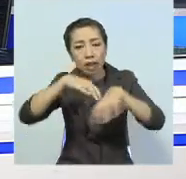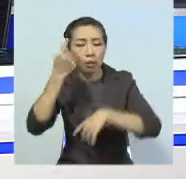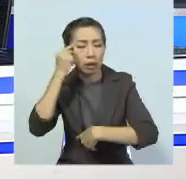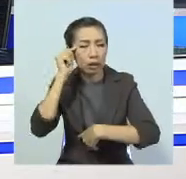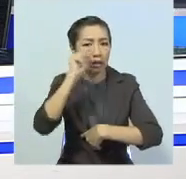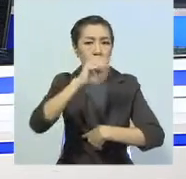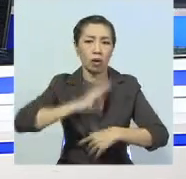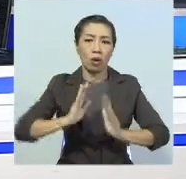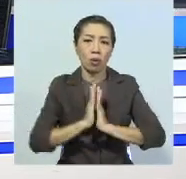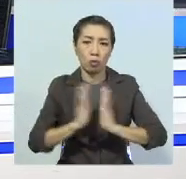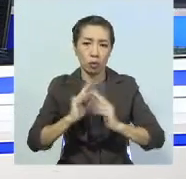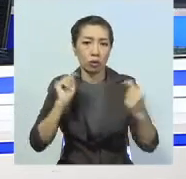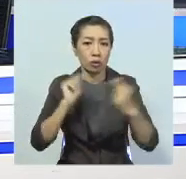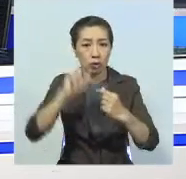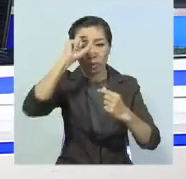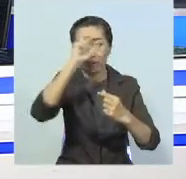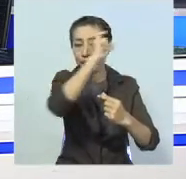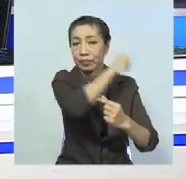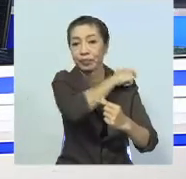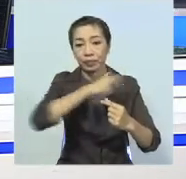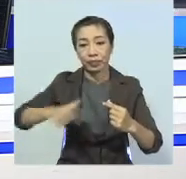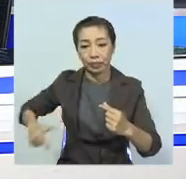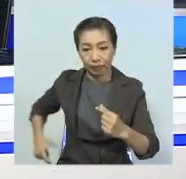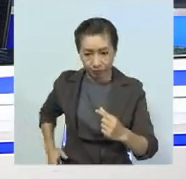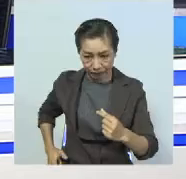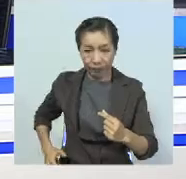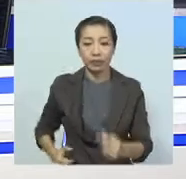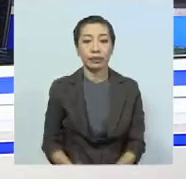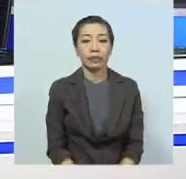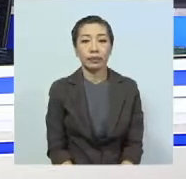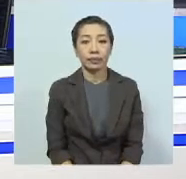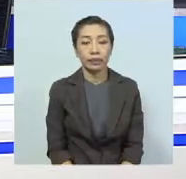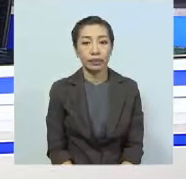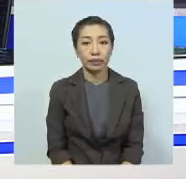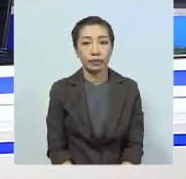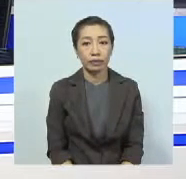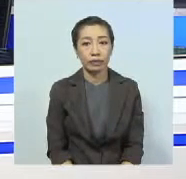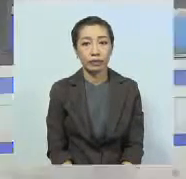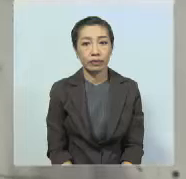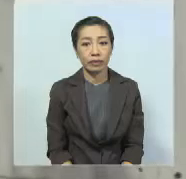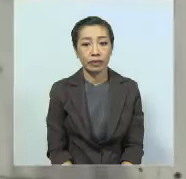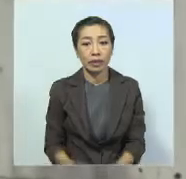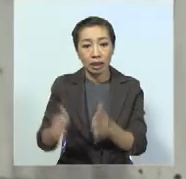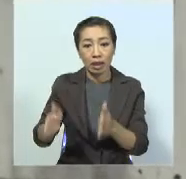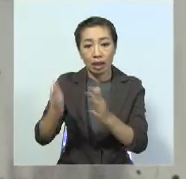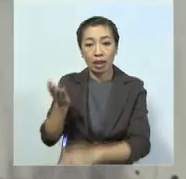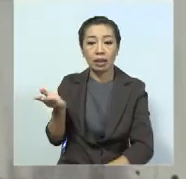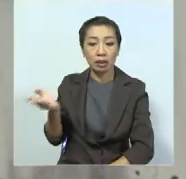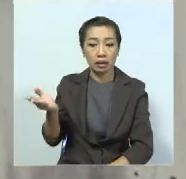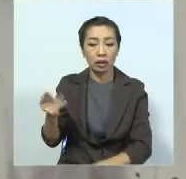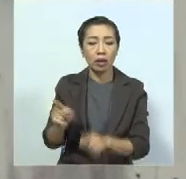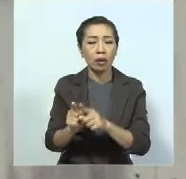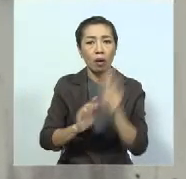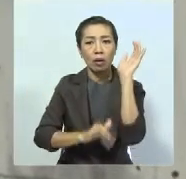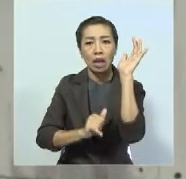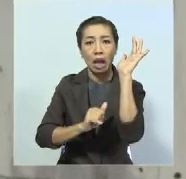ณาธิคุณพระบาทสมเด็จพระปรมินทรมหาภูมิพลอดุลยเดชบรมนาถบพิตรค่ะที่อาคารศรีนิบงศูนย์เยาวชนเทศ